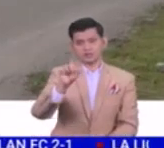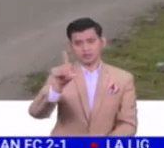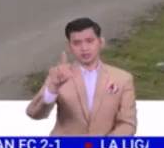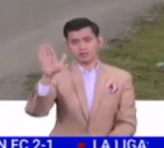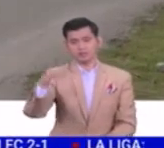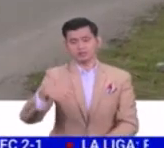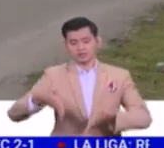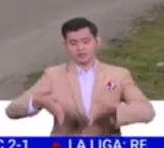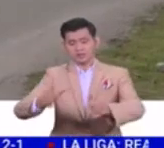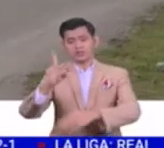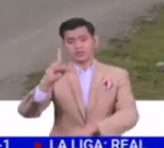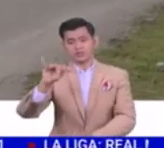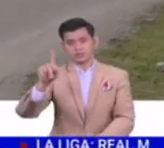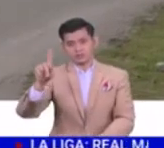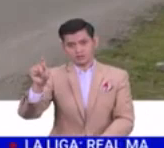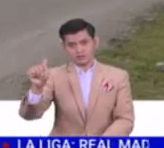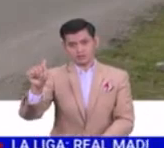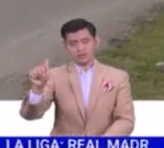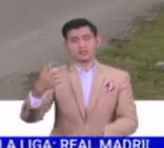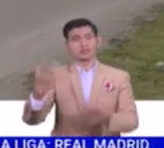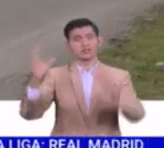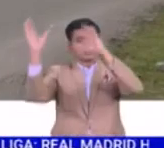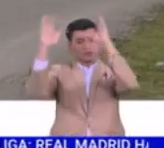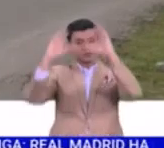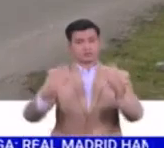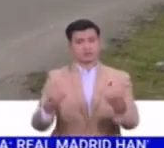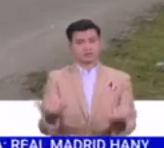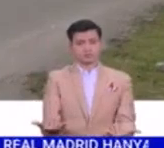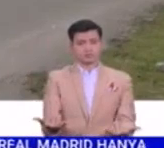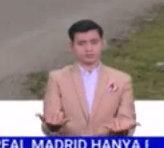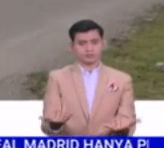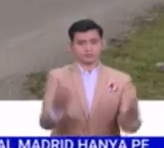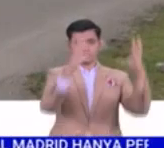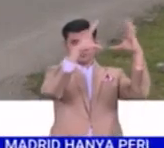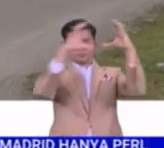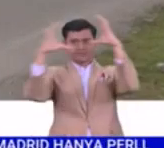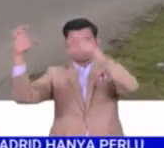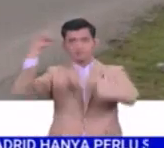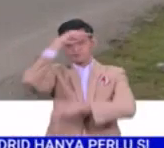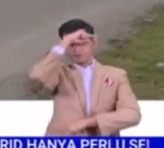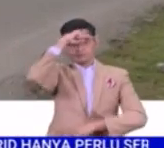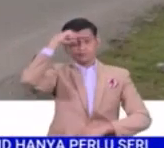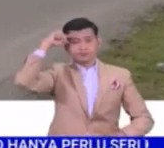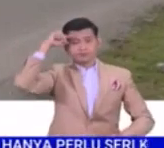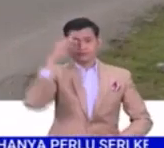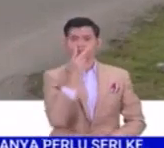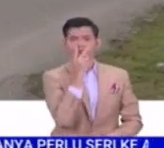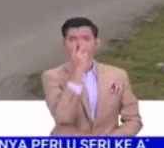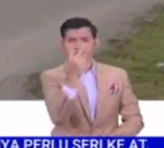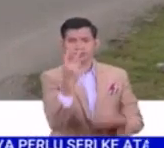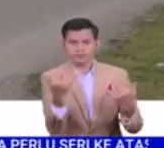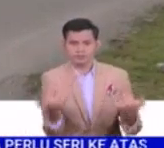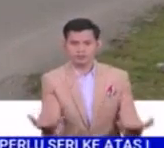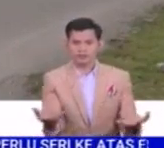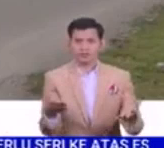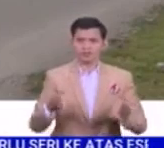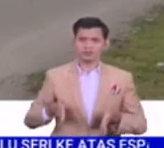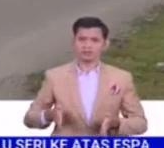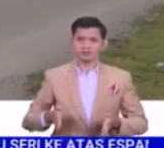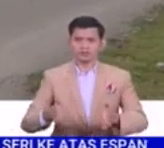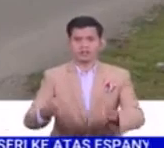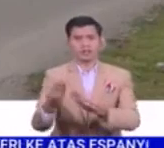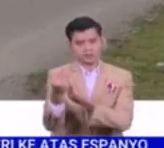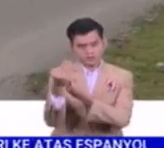Cuaca ketika ini mendung, namun apa yang dapat saya perhatikan, aliran trafik di kawasan ini bergerak